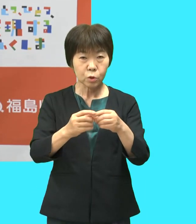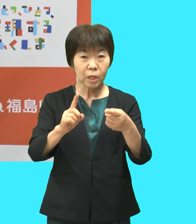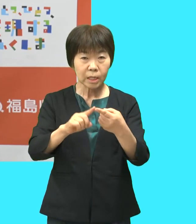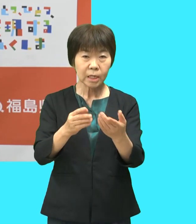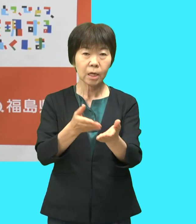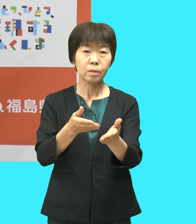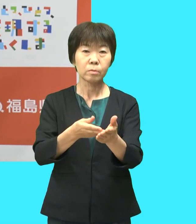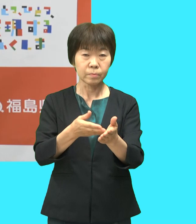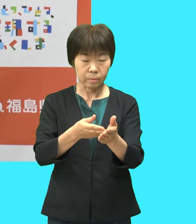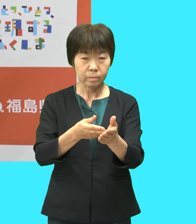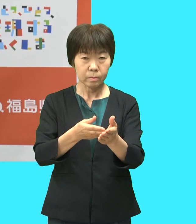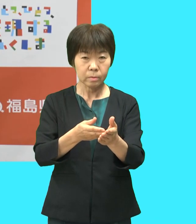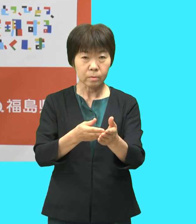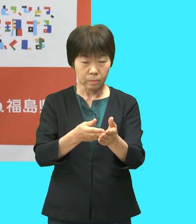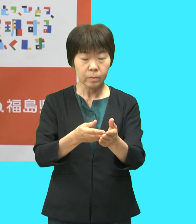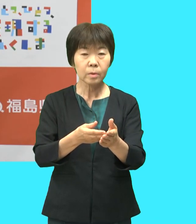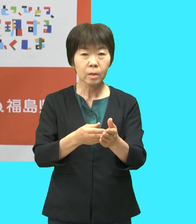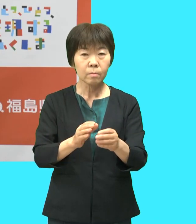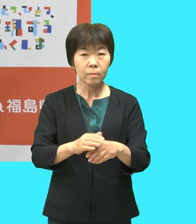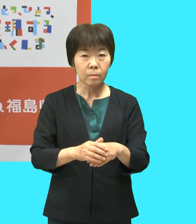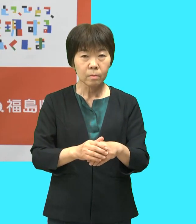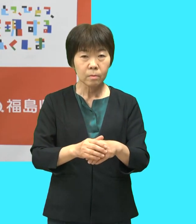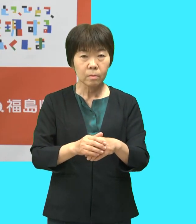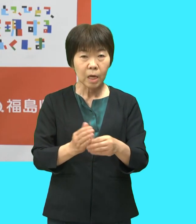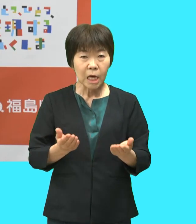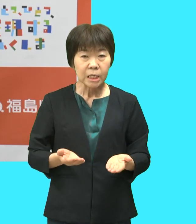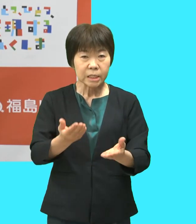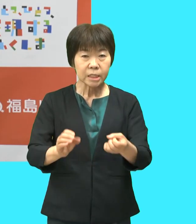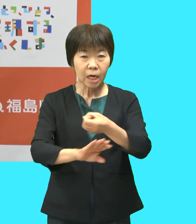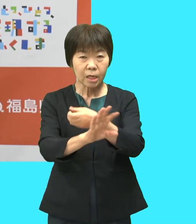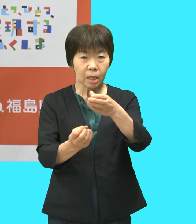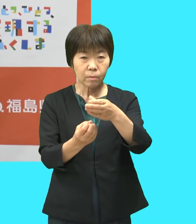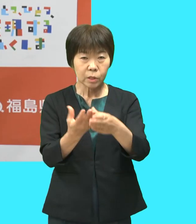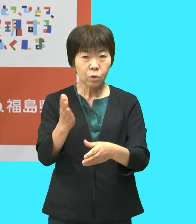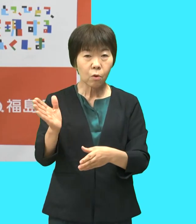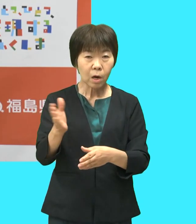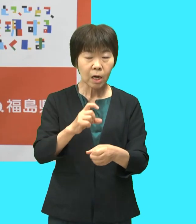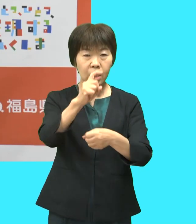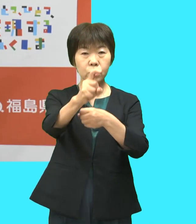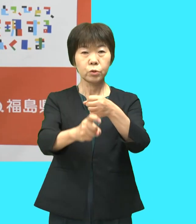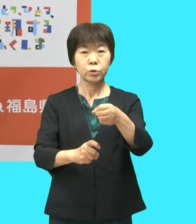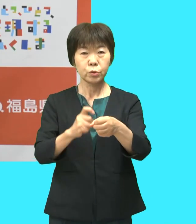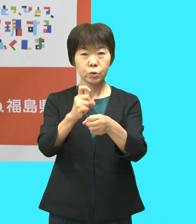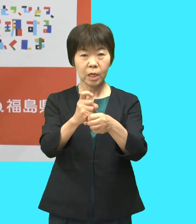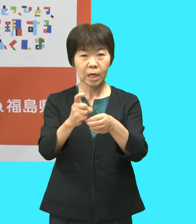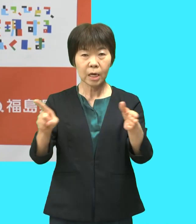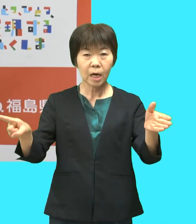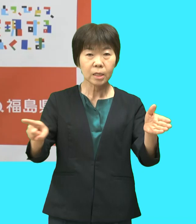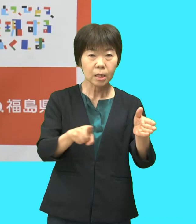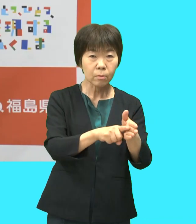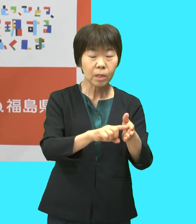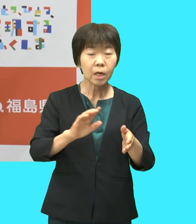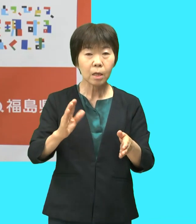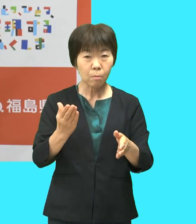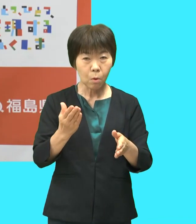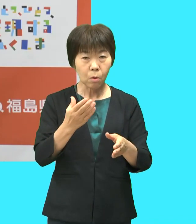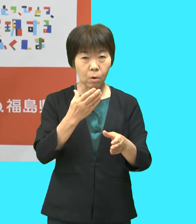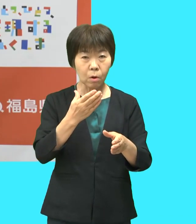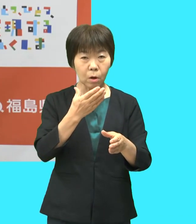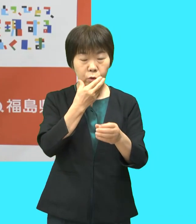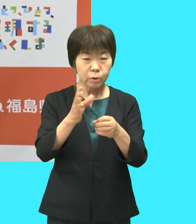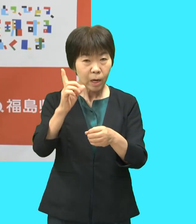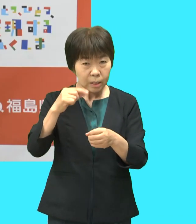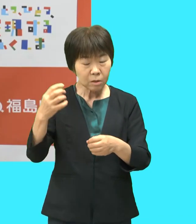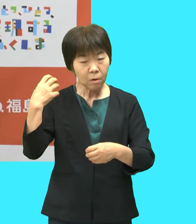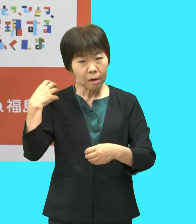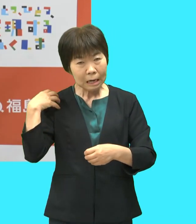げますと、先ほど言った通り、震災原発事故から10年余り経っておりますが、福島県の抱える課題は